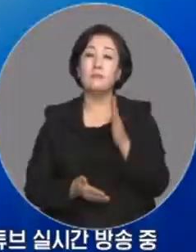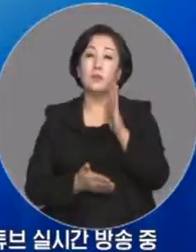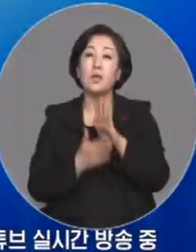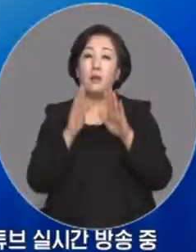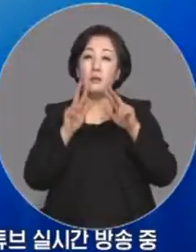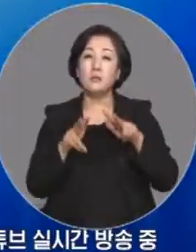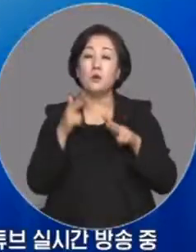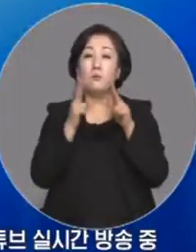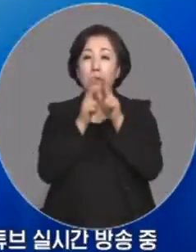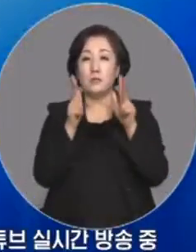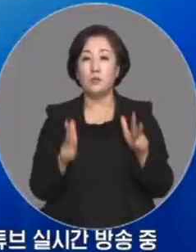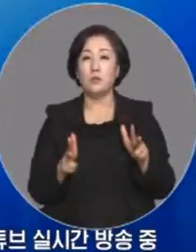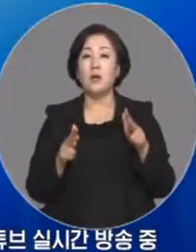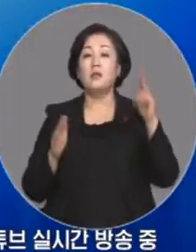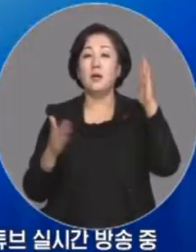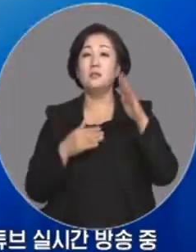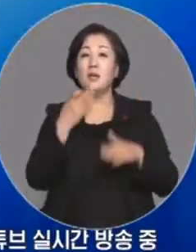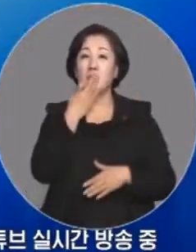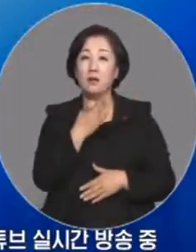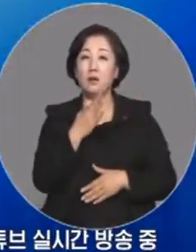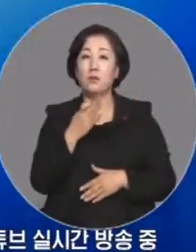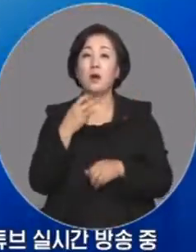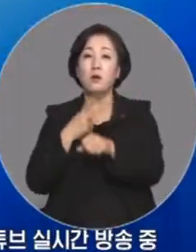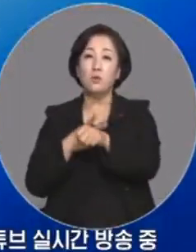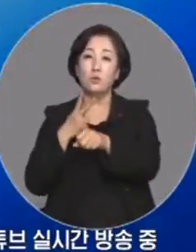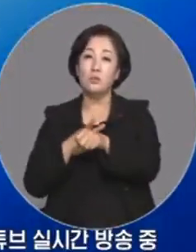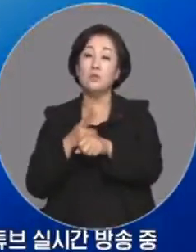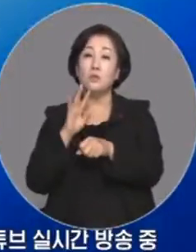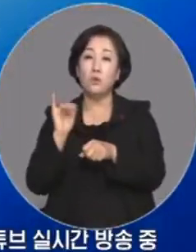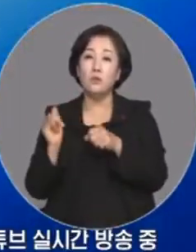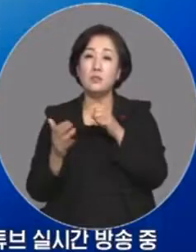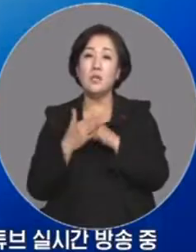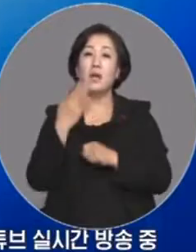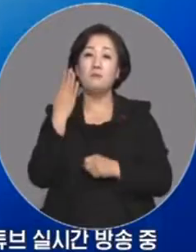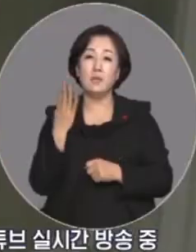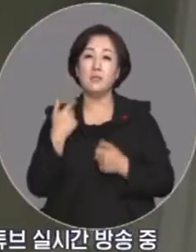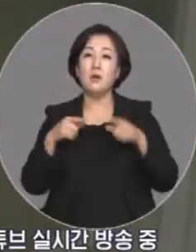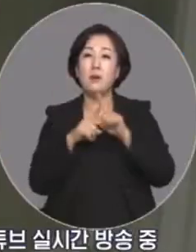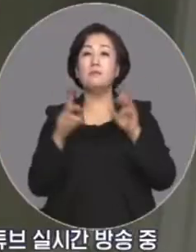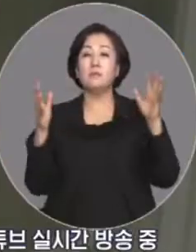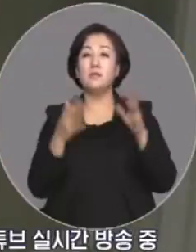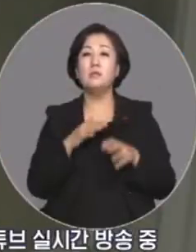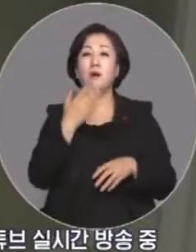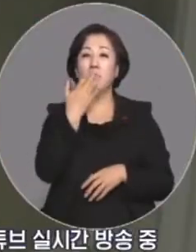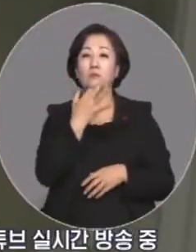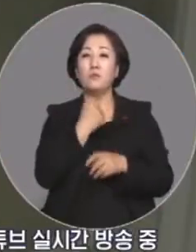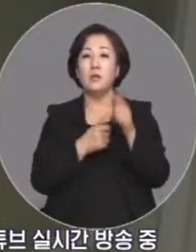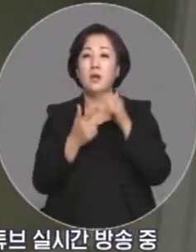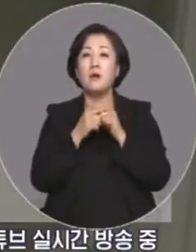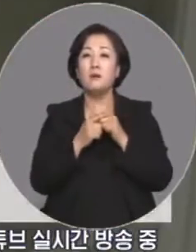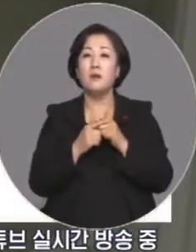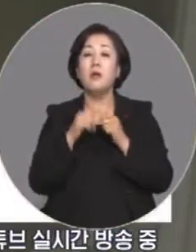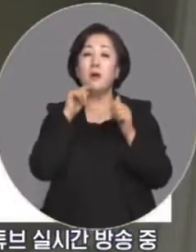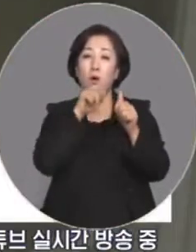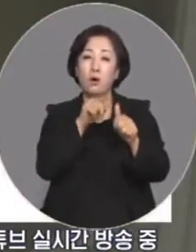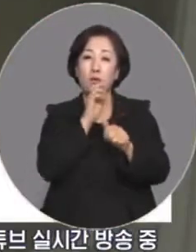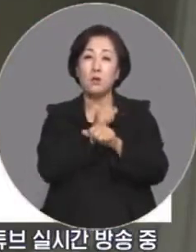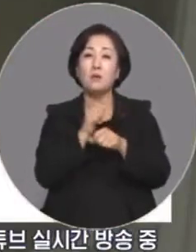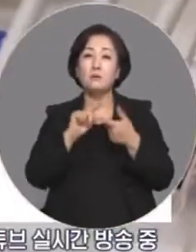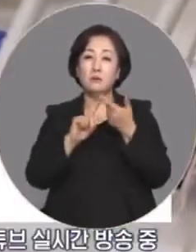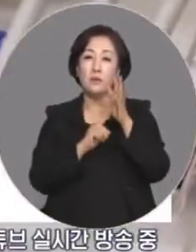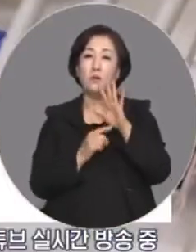울산에서 최근 일주일간 학생 14명과 교직원 4명 등 18명이 코로나19에